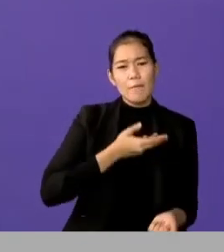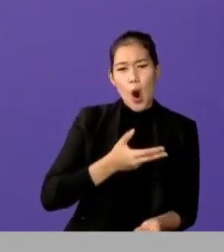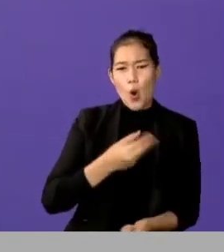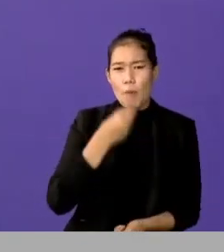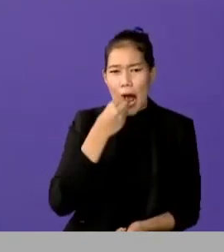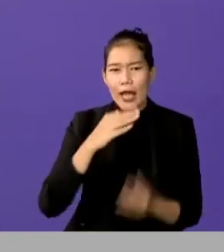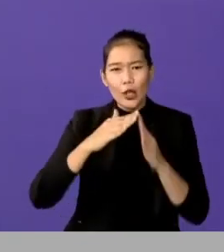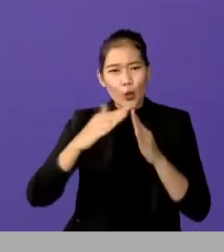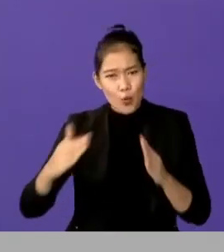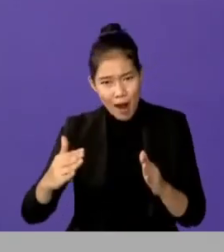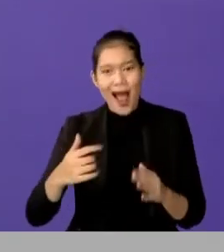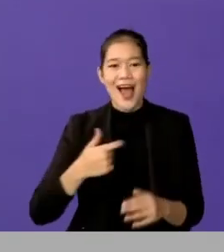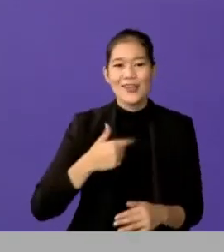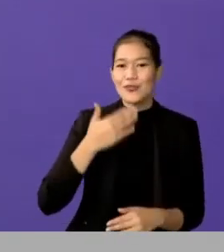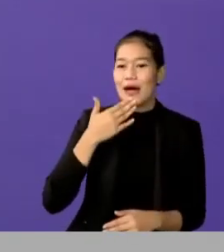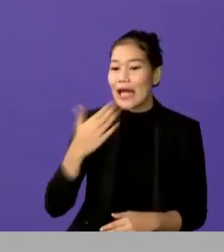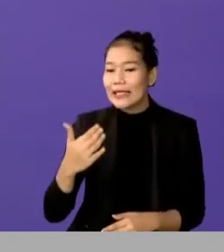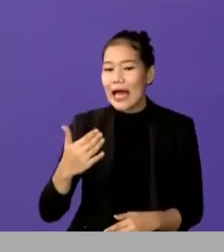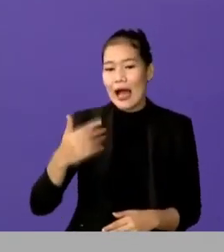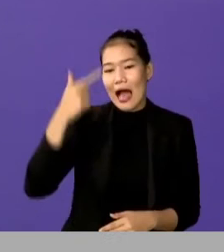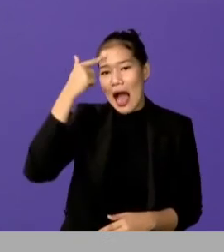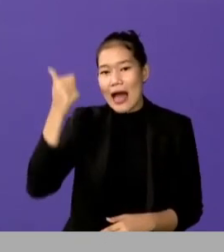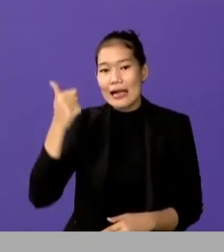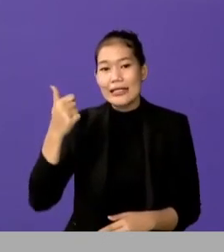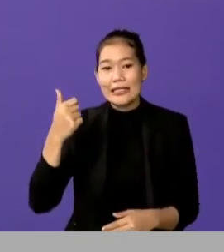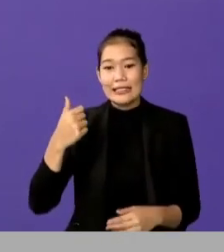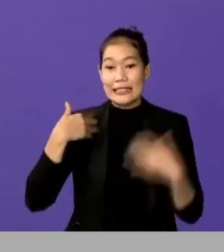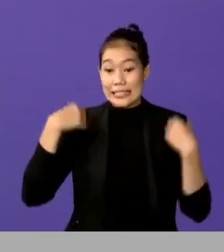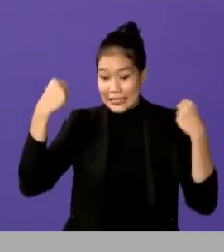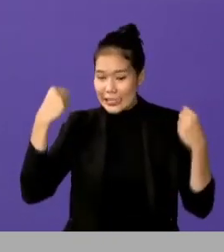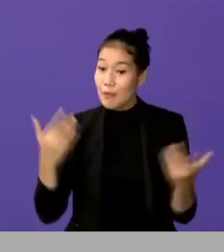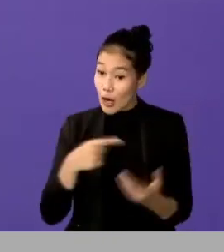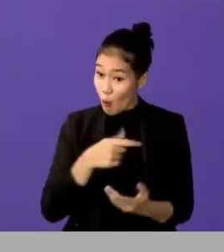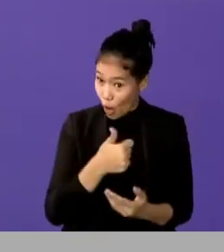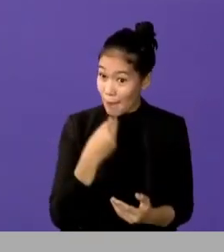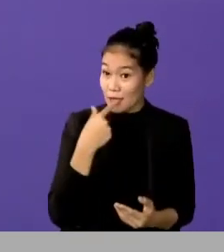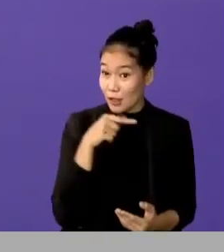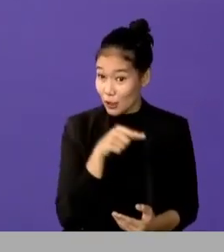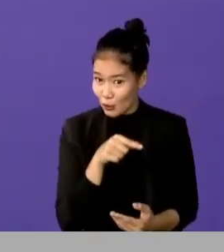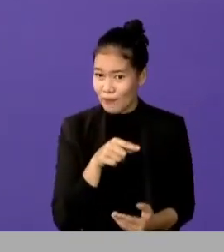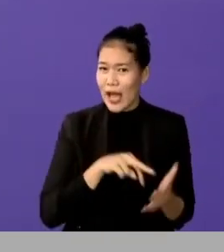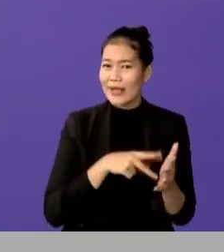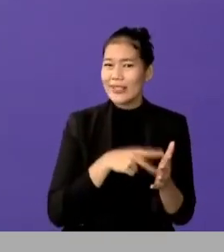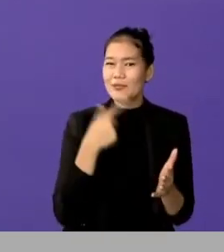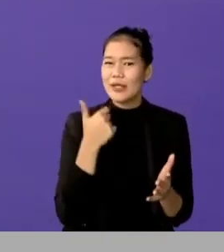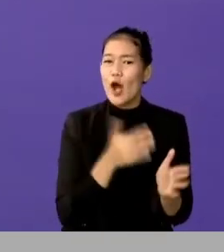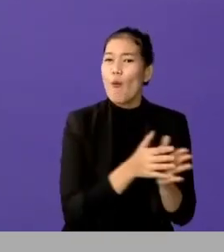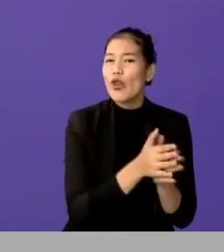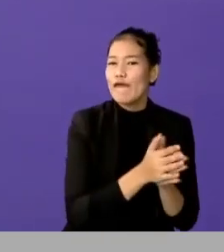makanan-makanan dari rumah kita tanyakan ke ahli gizi Gimana boleh atau tidak sehingga itu memacunya untuk sembuh